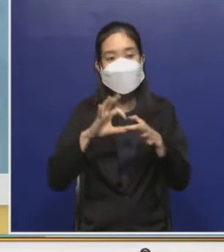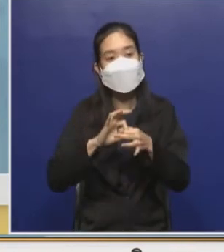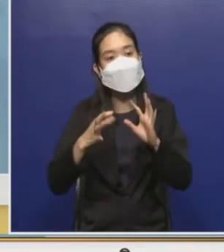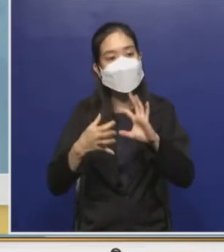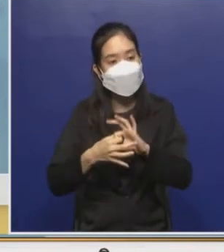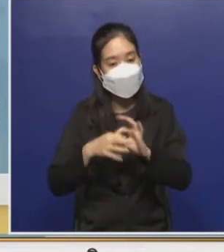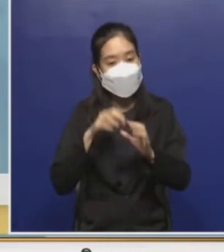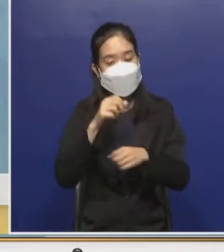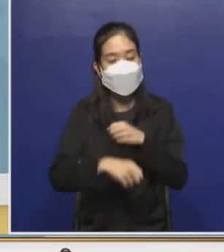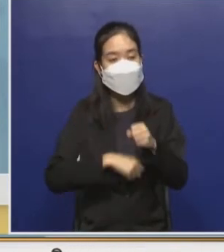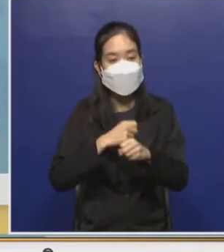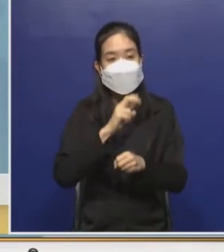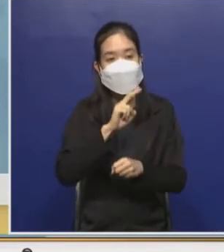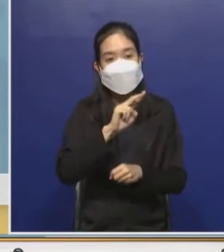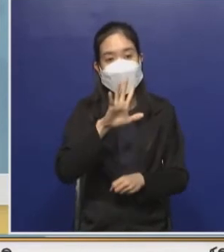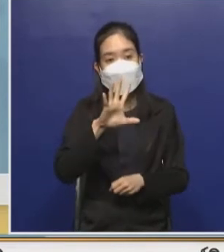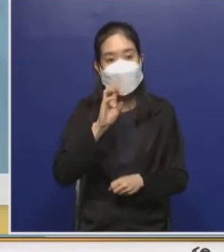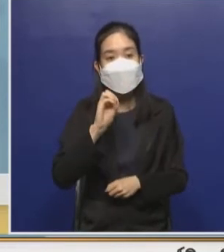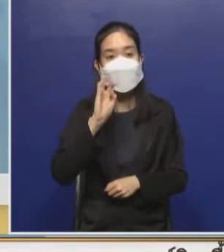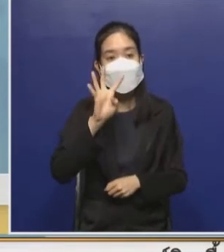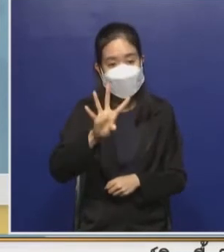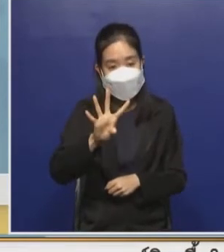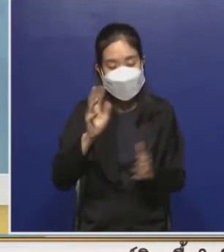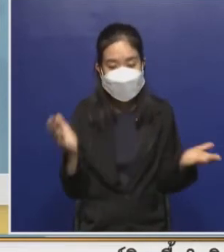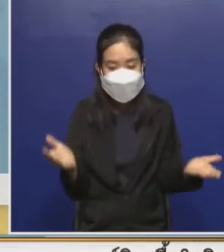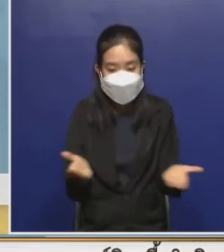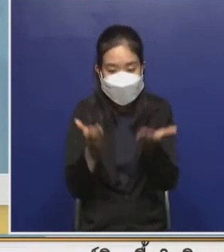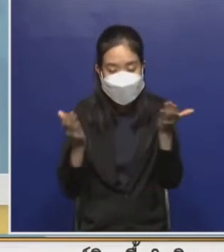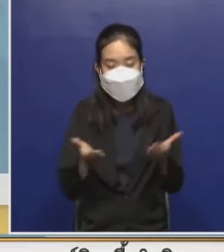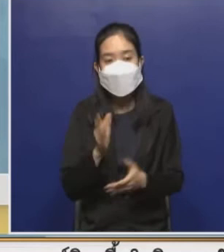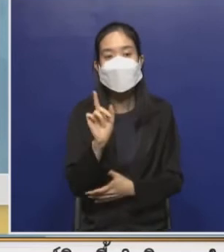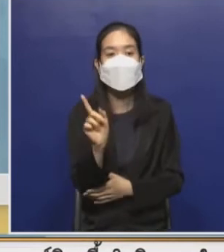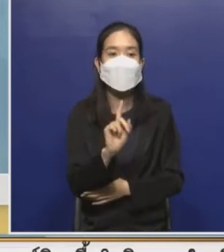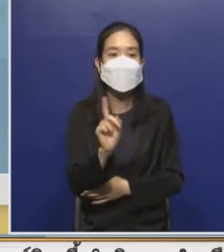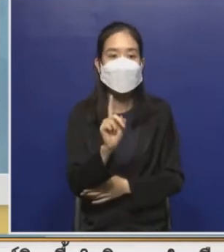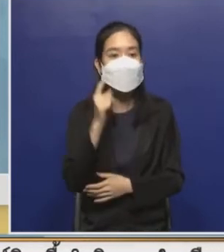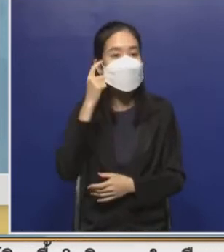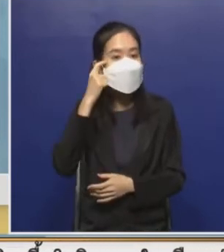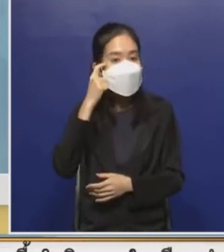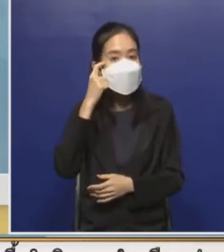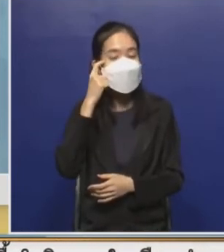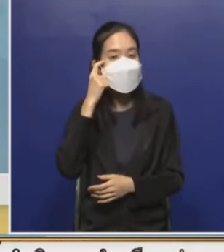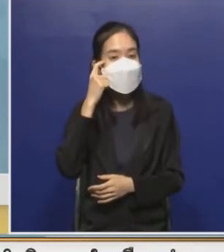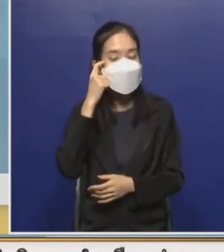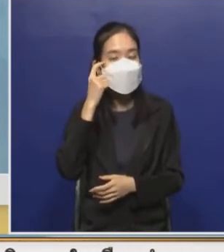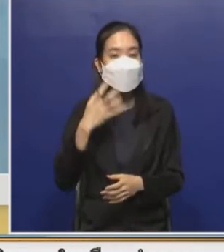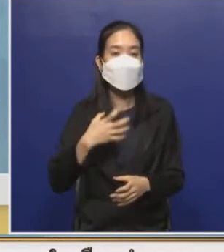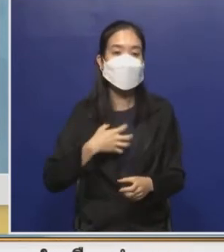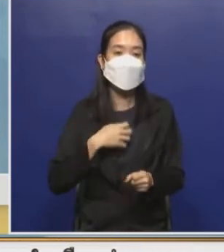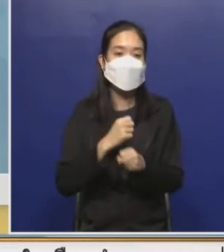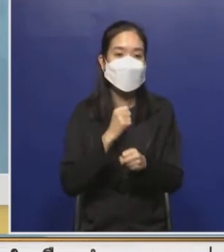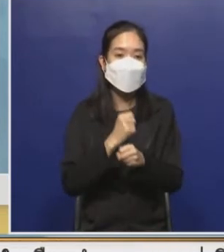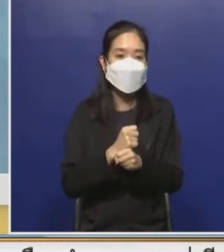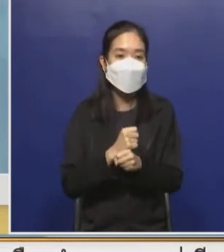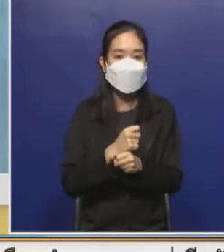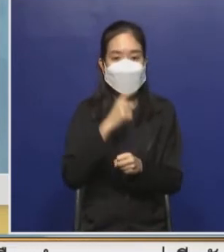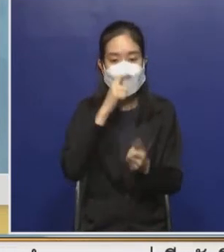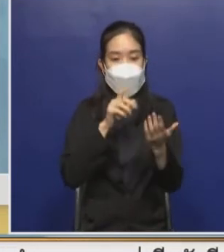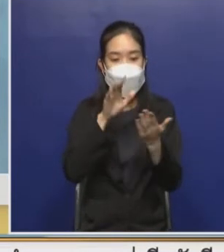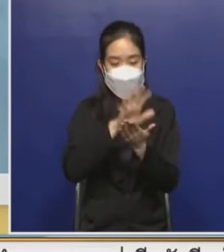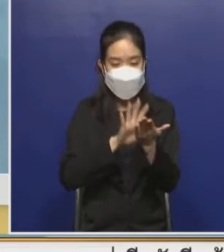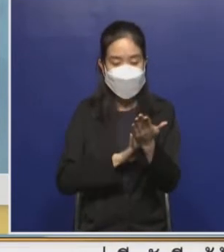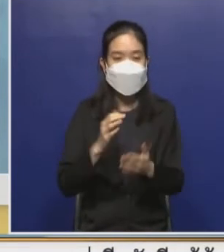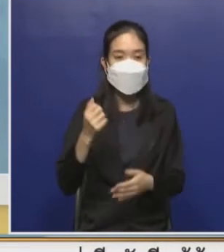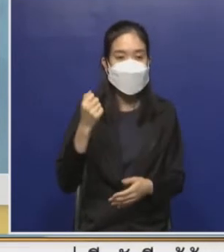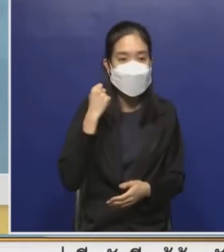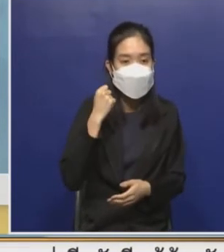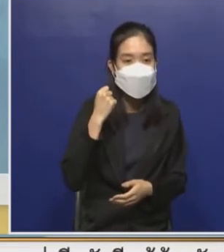64จัดกจกรมส่งเสริมคามเชื่อมั่นในการเดินทางท่เที่วประเทศไยจัดกจกร